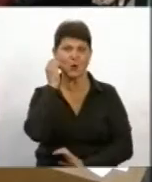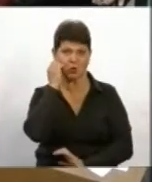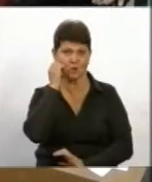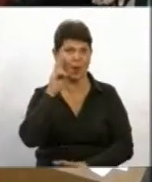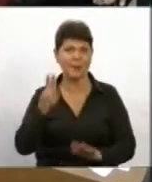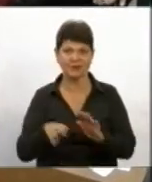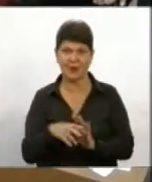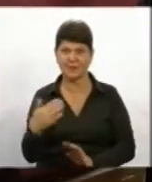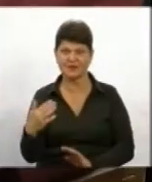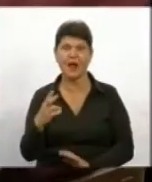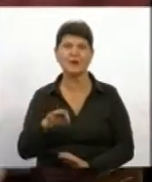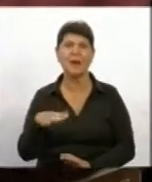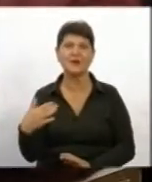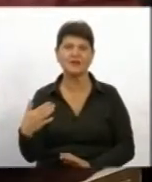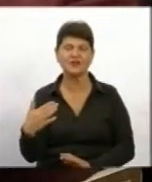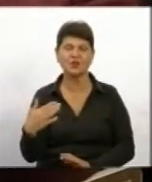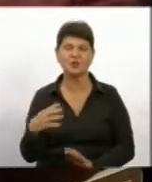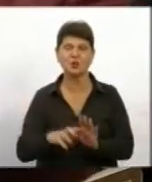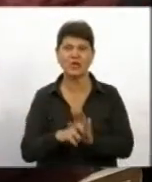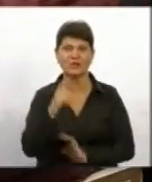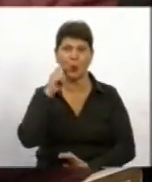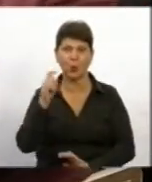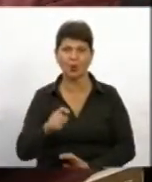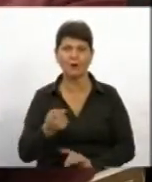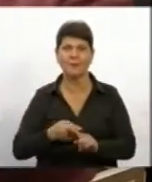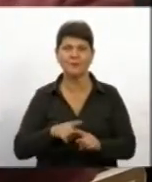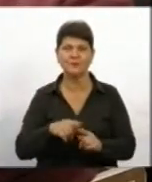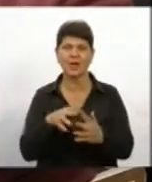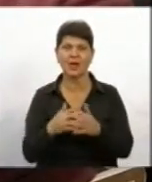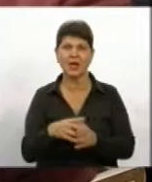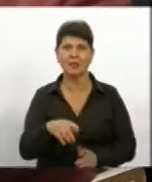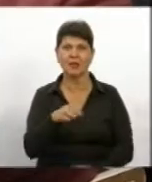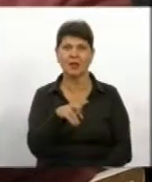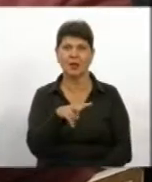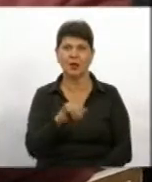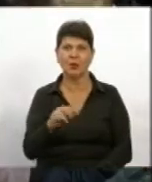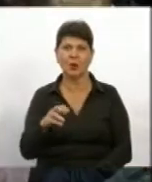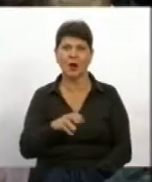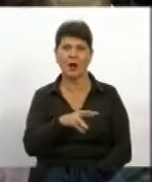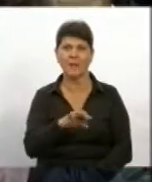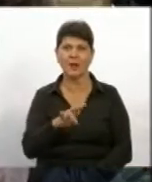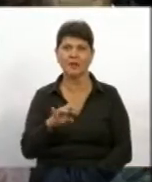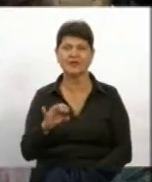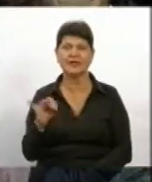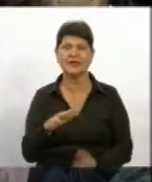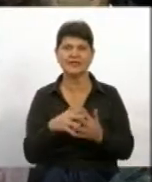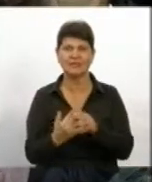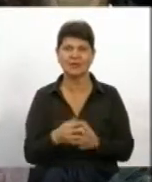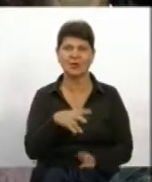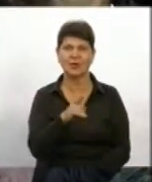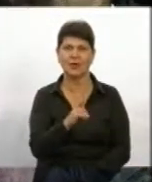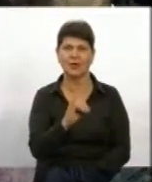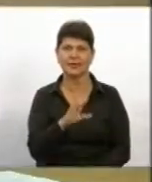патріархату на Православної церкви України. Це громади в селі Лука-Мелешківська Вінницького району і в селі Велика Кісниця